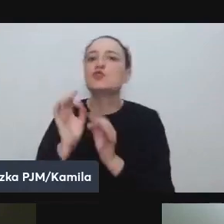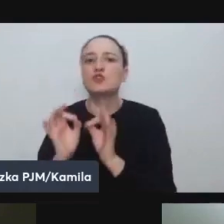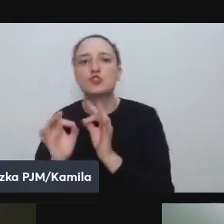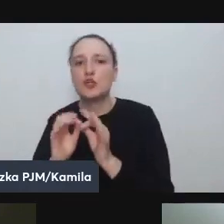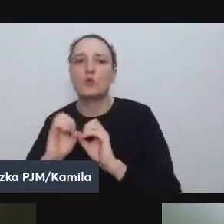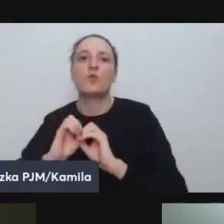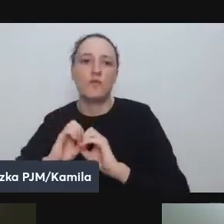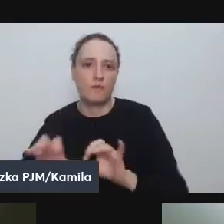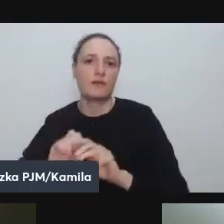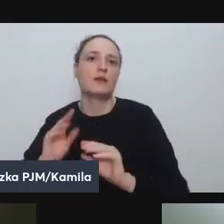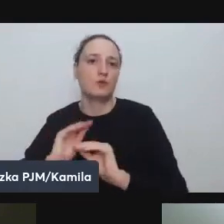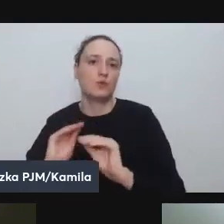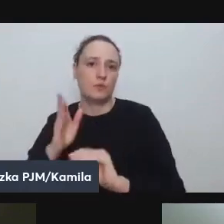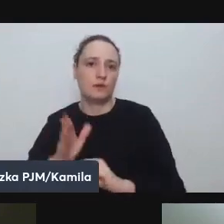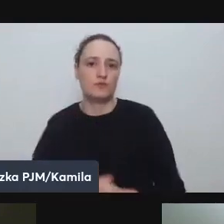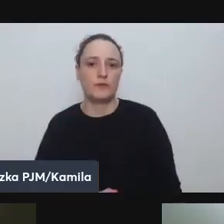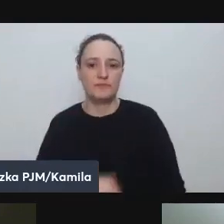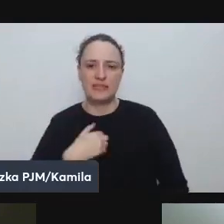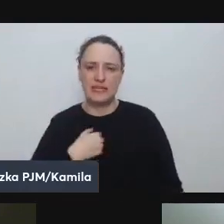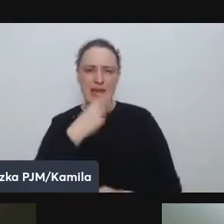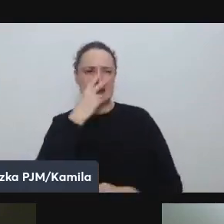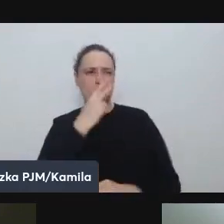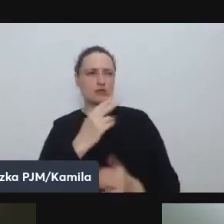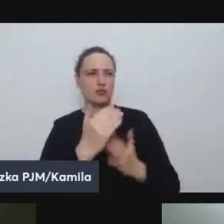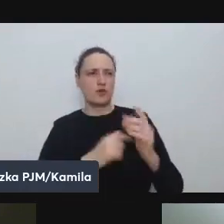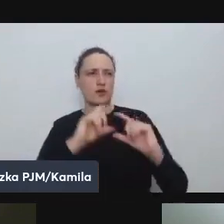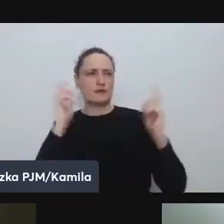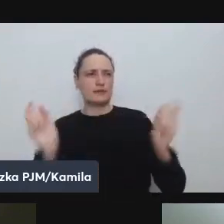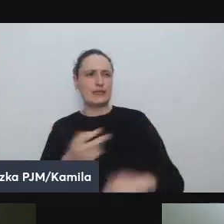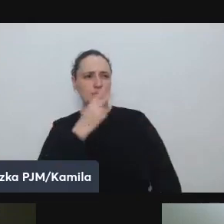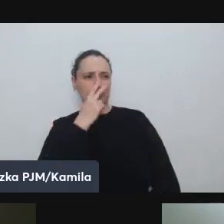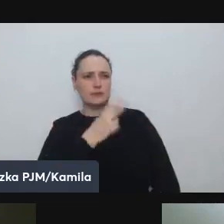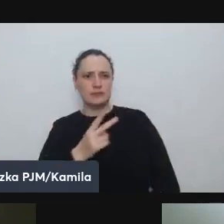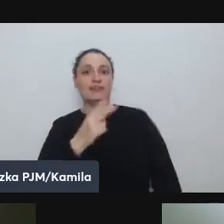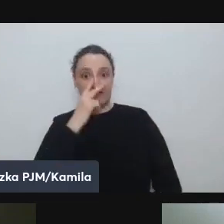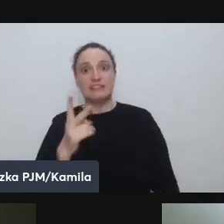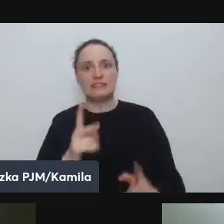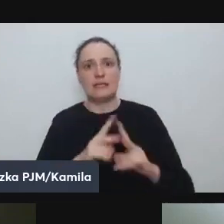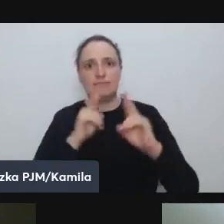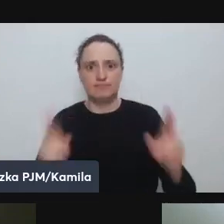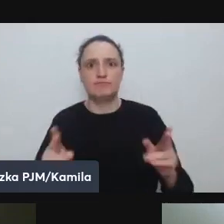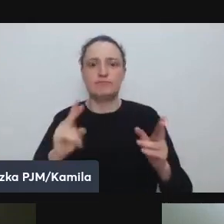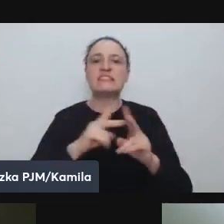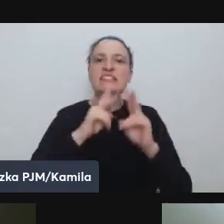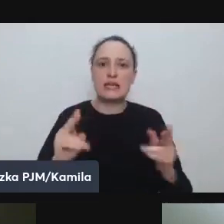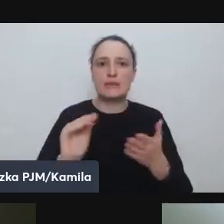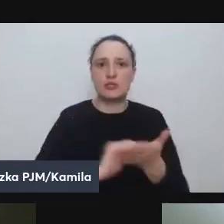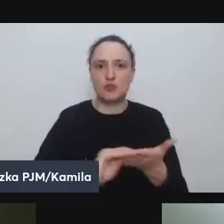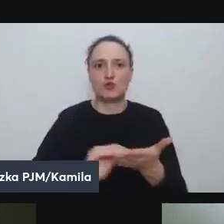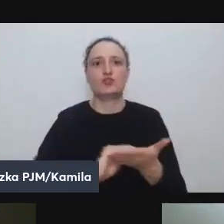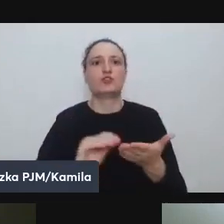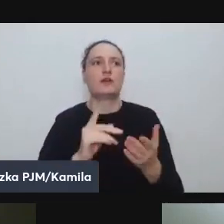I ja też patrząc na całość, widzę, że ten cykl wypadł, jakby taki punkt, który dotyczy tam opisu tego